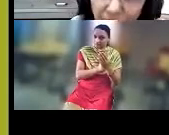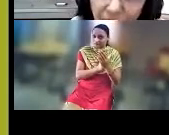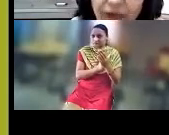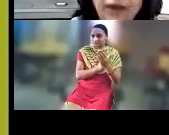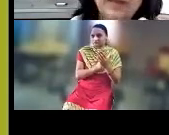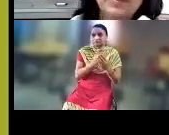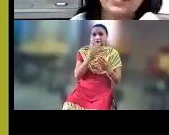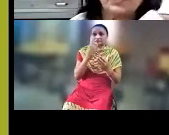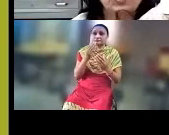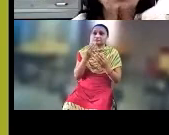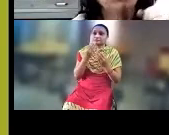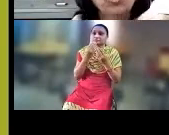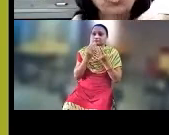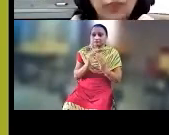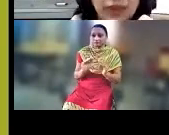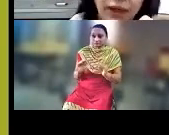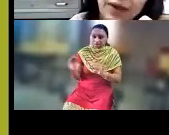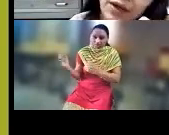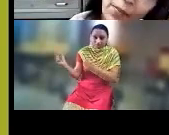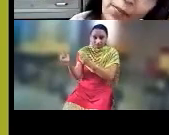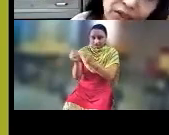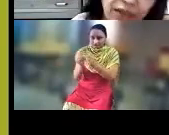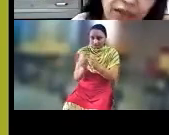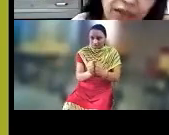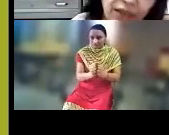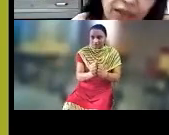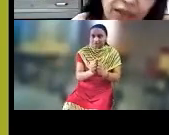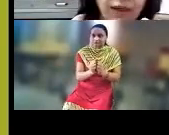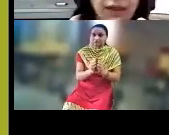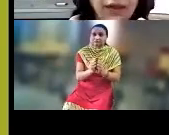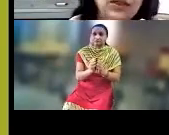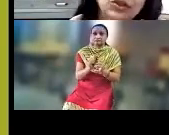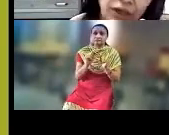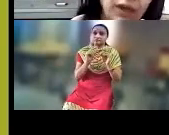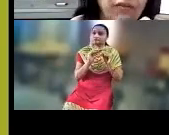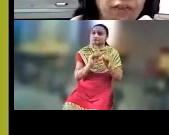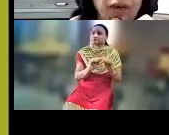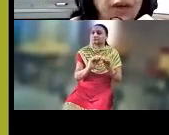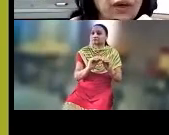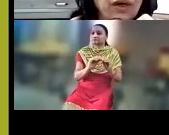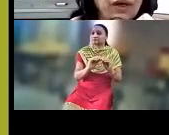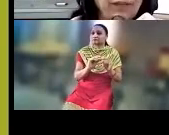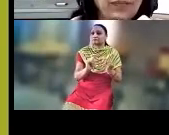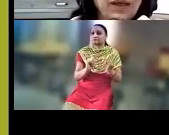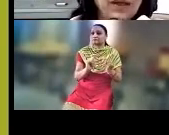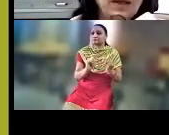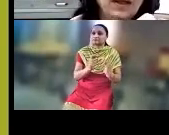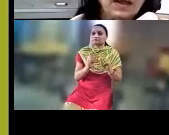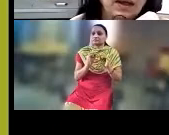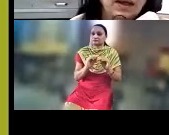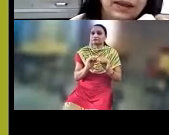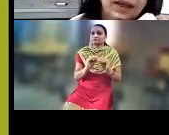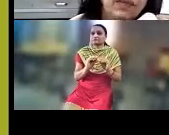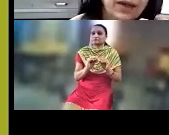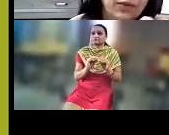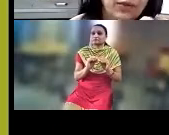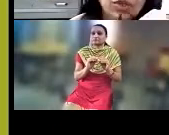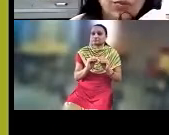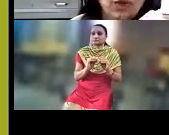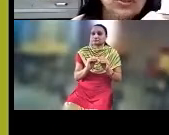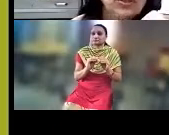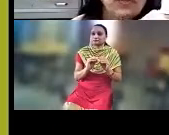को लेकर के आए हैं माता पिता और उनको बताया गया कि आप ऐसे करिए। सो ये काफी इफेक्टिव रहा है। देन वी